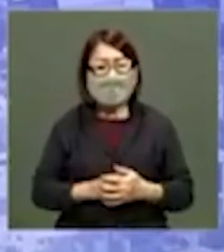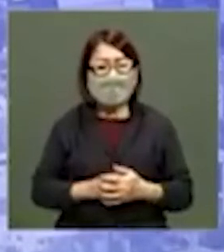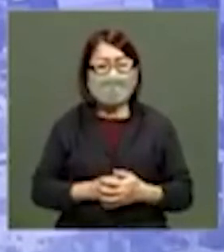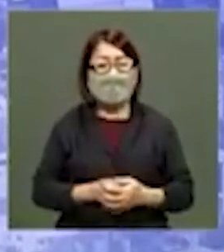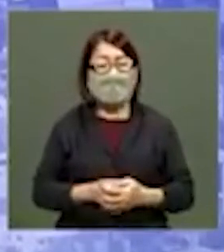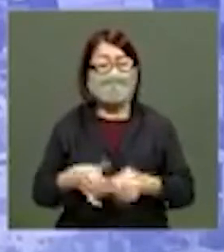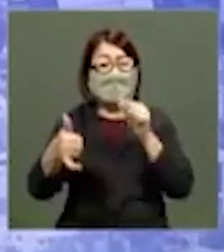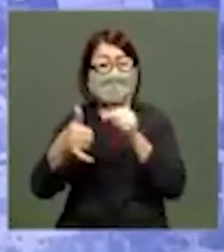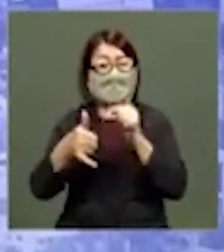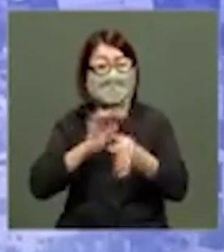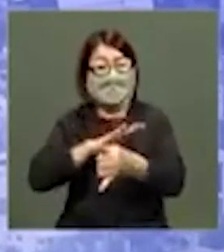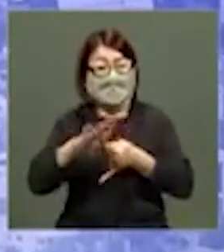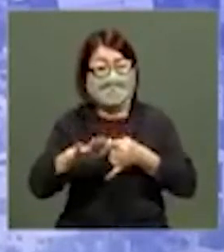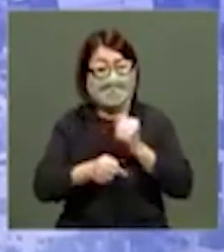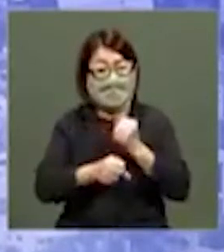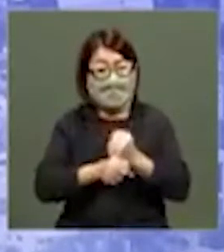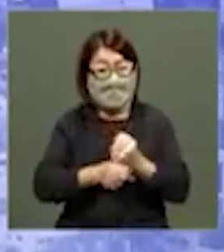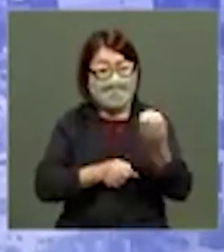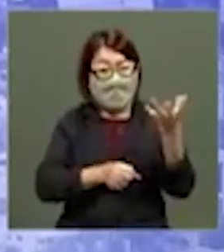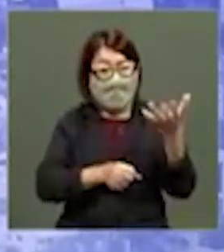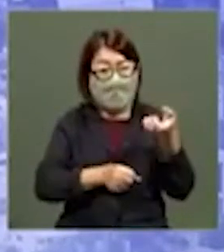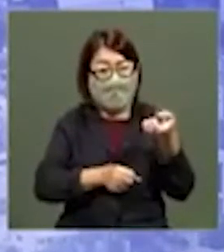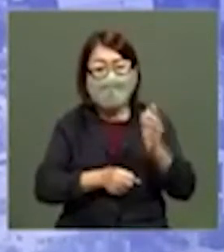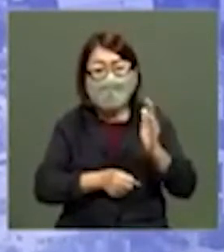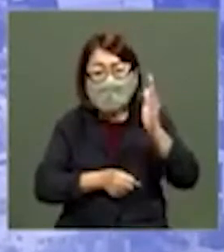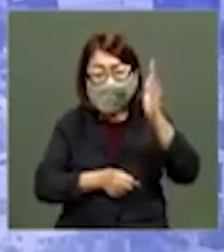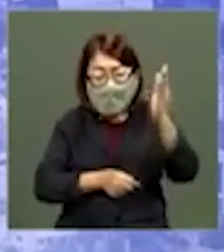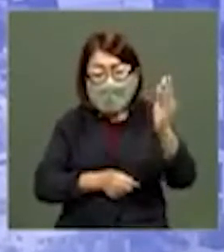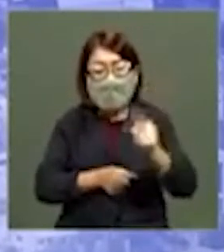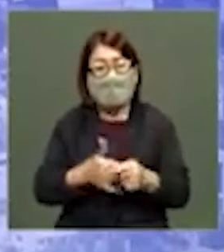าจะเป็นผู้ที่1